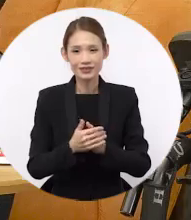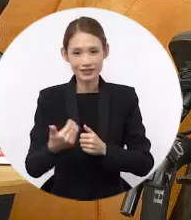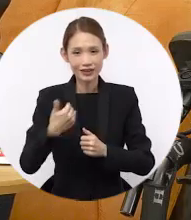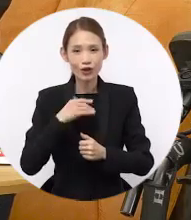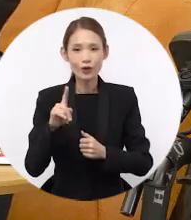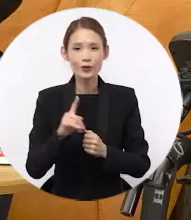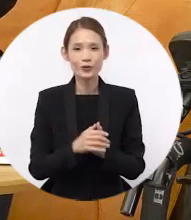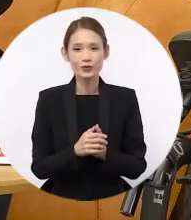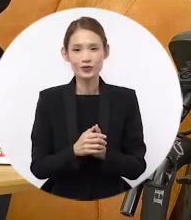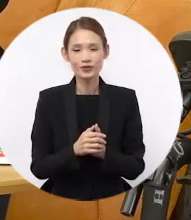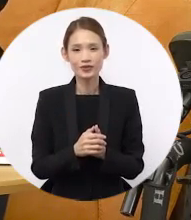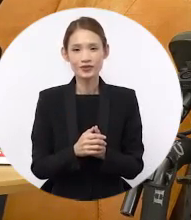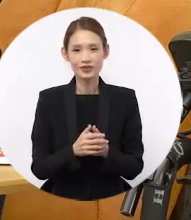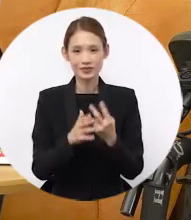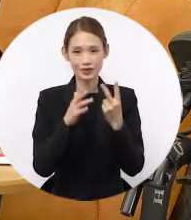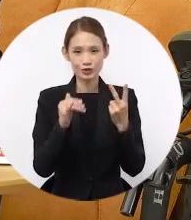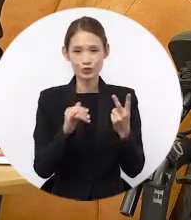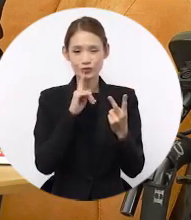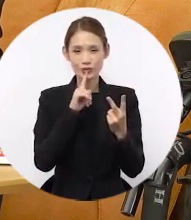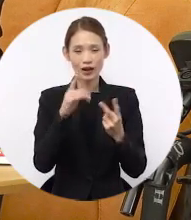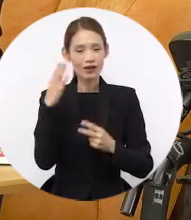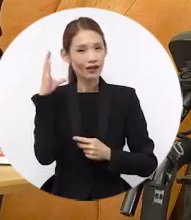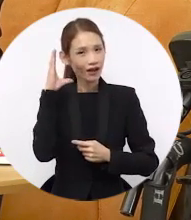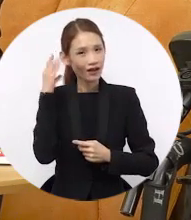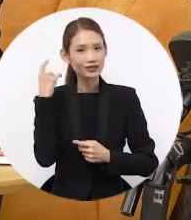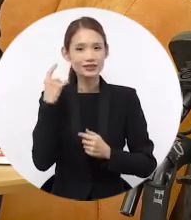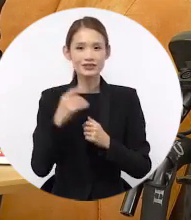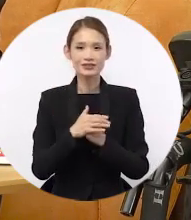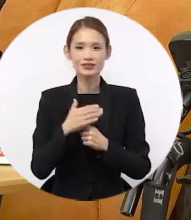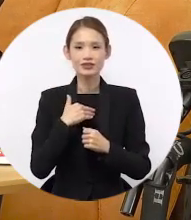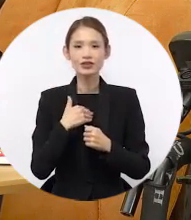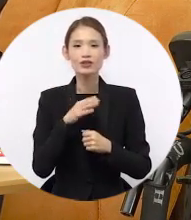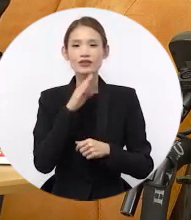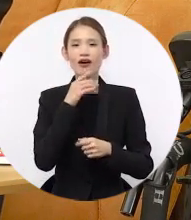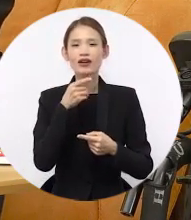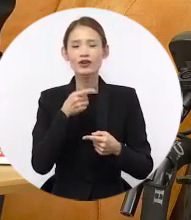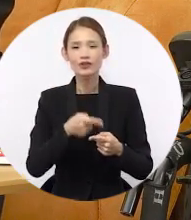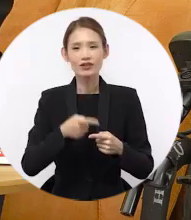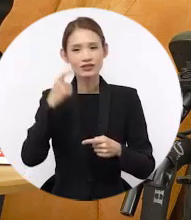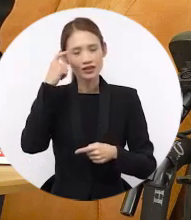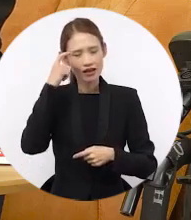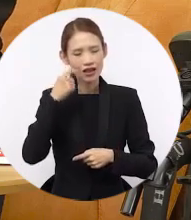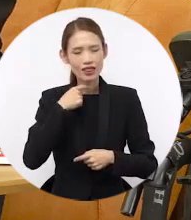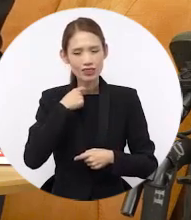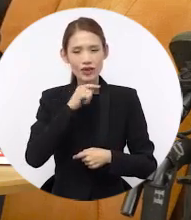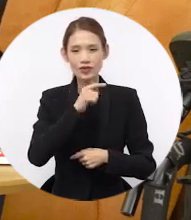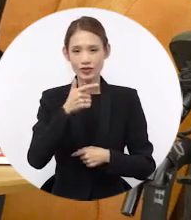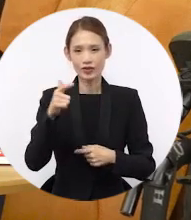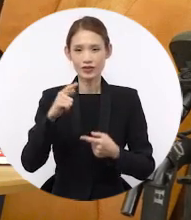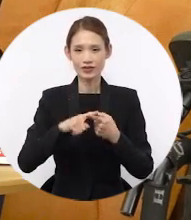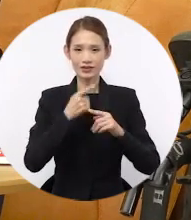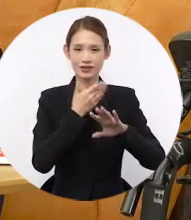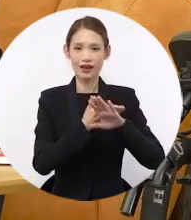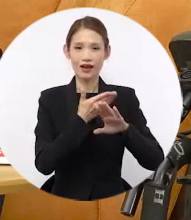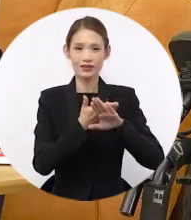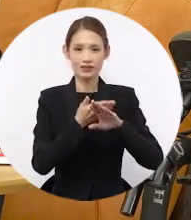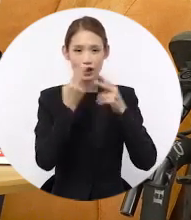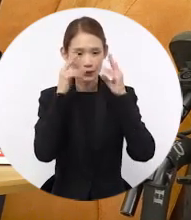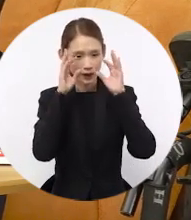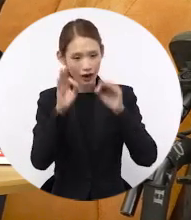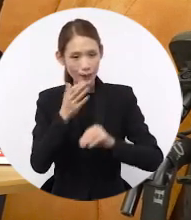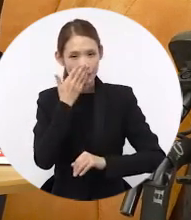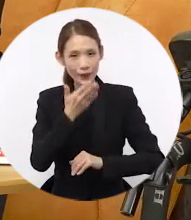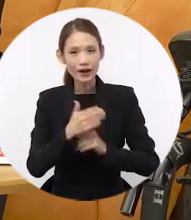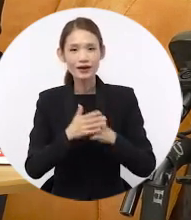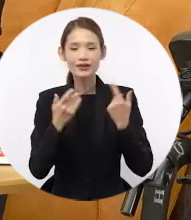어떠셨어요? 일단은 두 분 말씀을 들으면서 저도 되게 당연하게 생각했던 것들을 조금 이제 다른 시선으로 바라보게 된